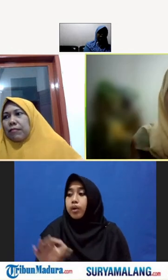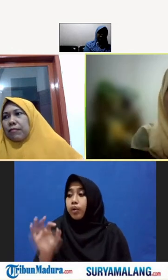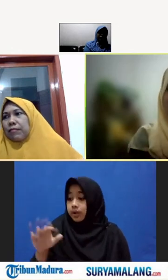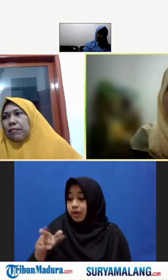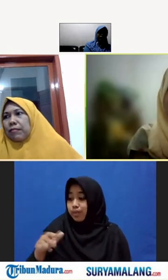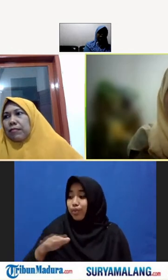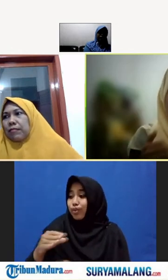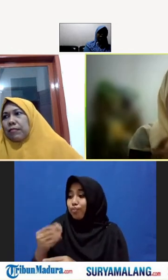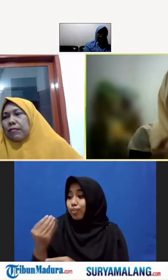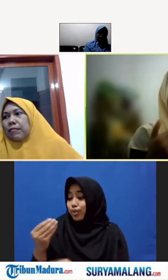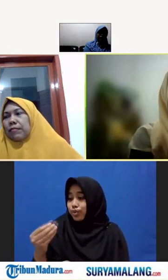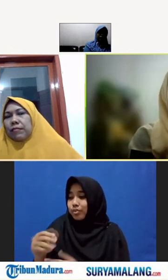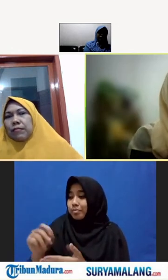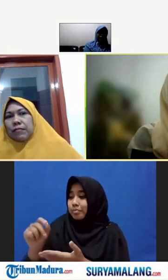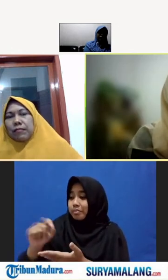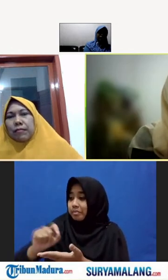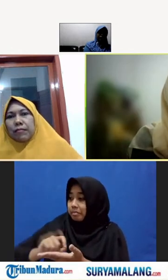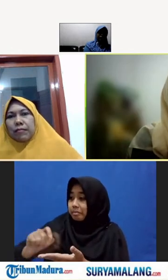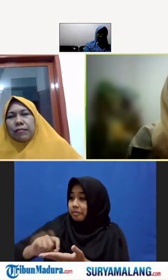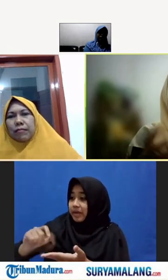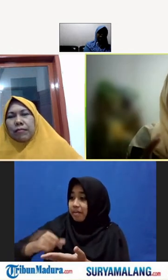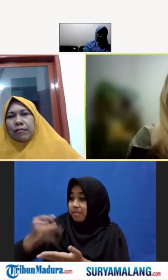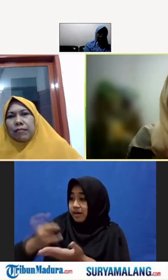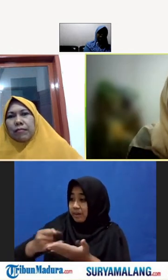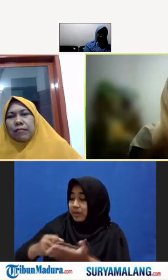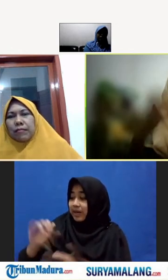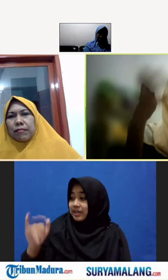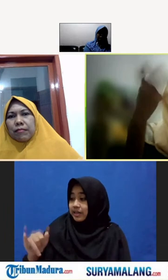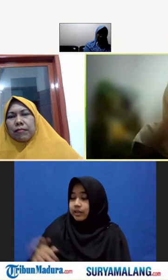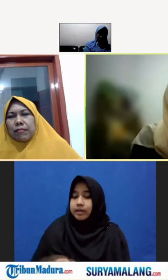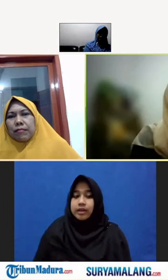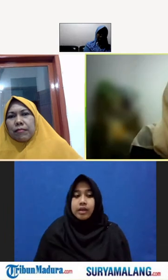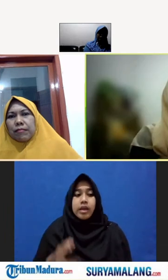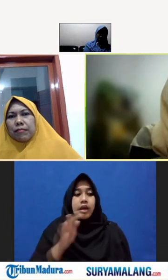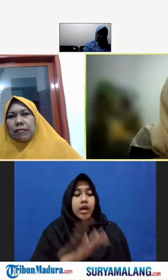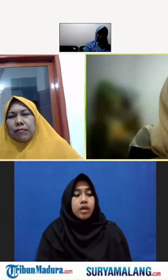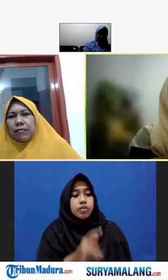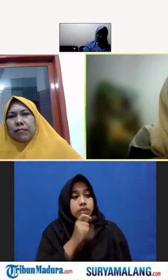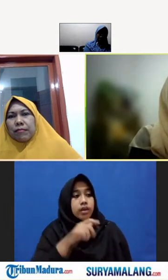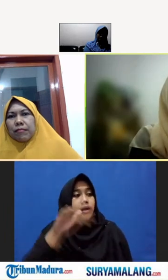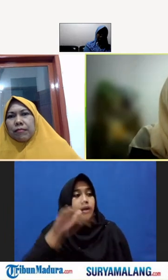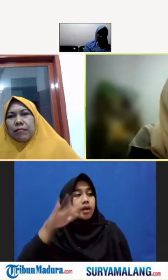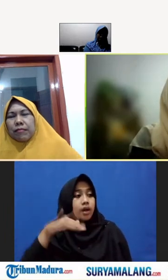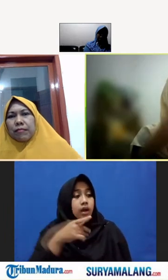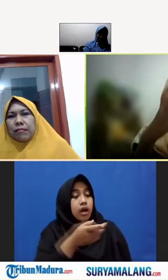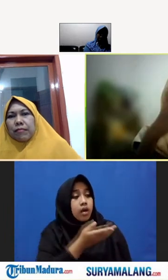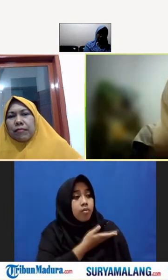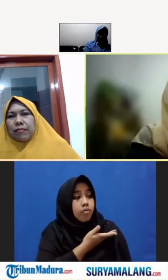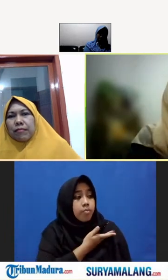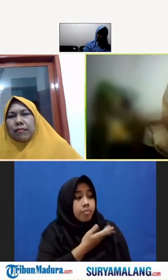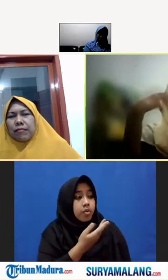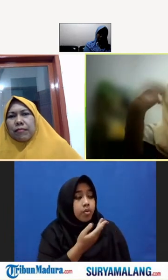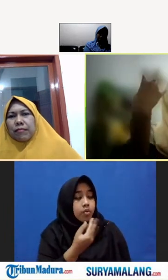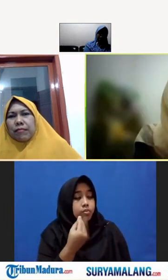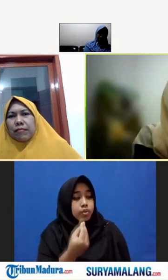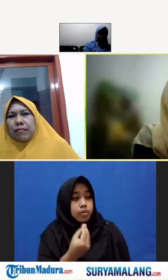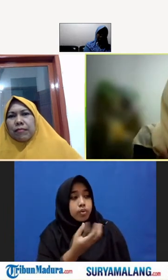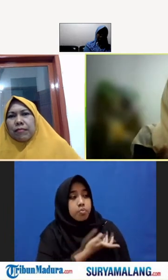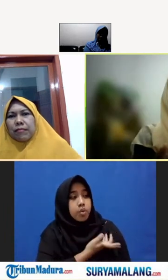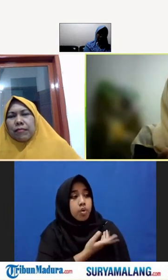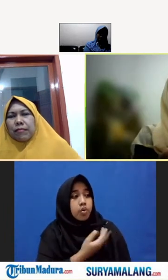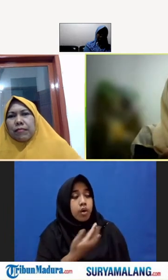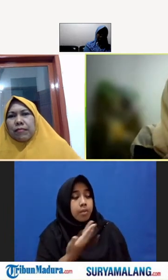tetap pilihan. Kakak, kamu nunggu. Kamu mau apa? Nunggunya sambil main helikopter atau sambil main